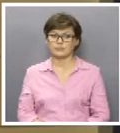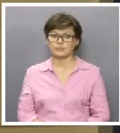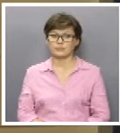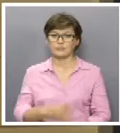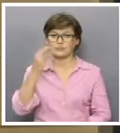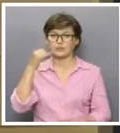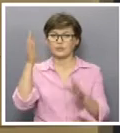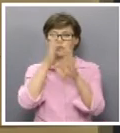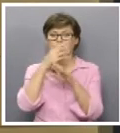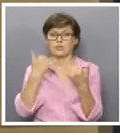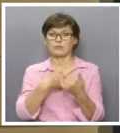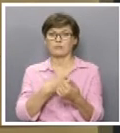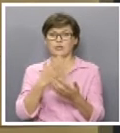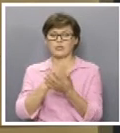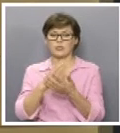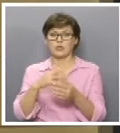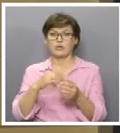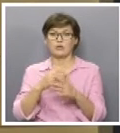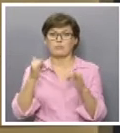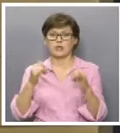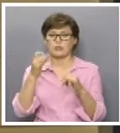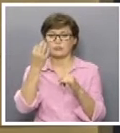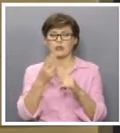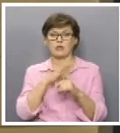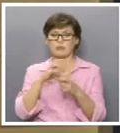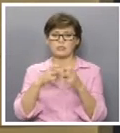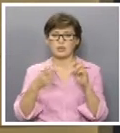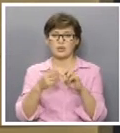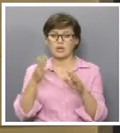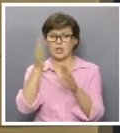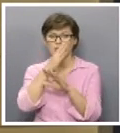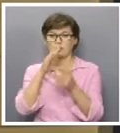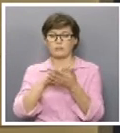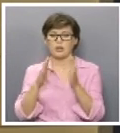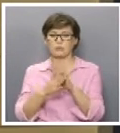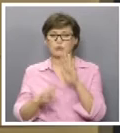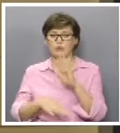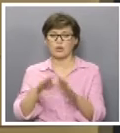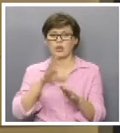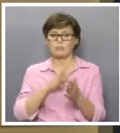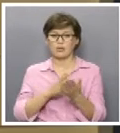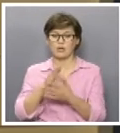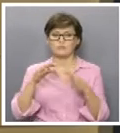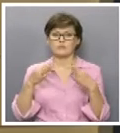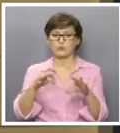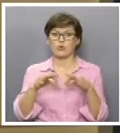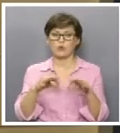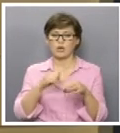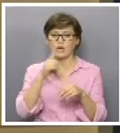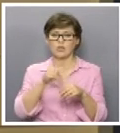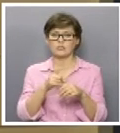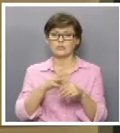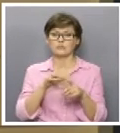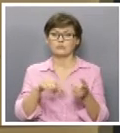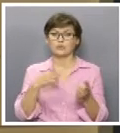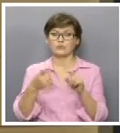Алматы экологиясы маңызы басым әлеуметтік мәселелердің бірі. Экологиялық ахуалды жақсарту аясында автокөліктерді газ отынына